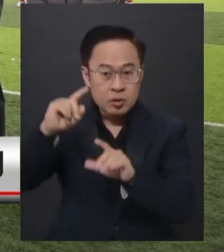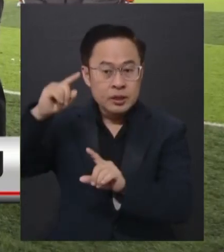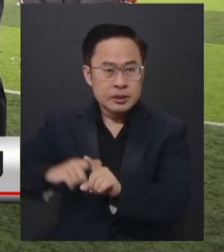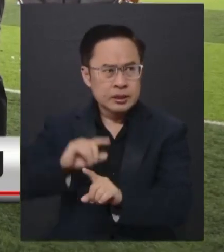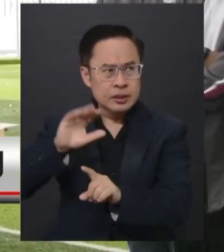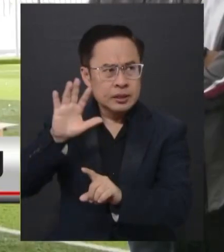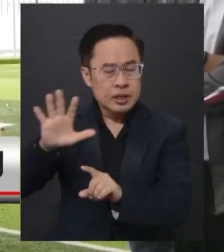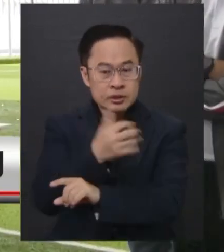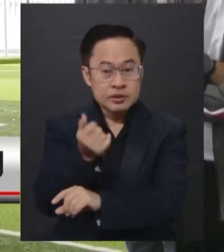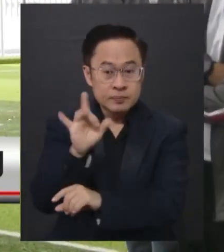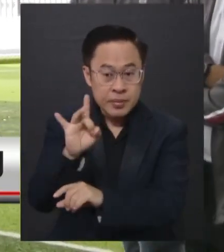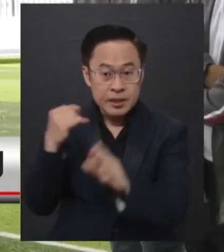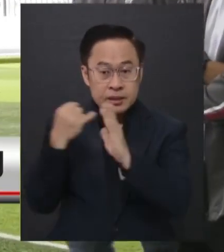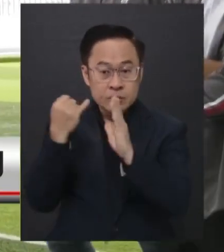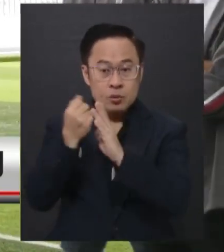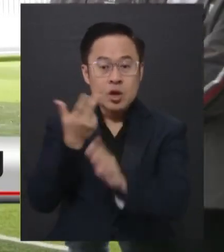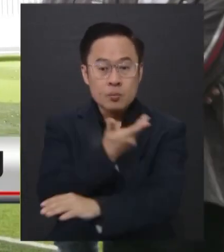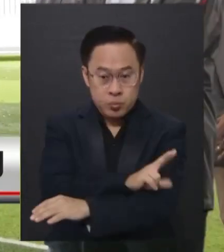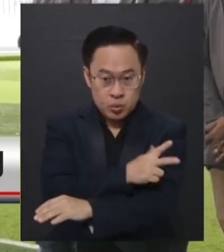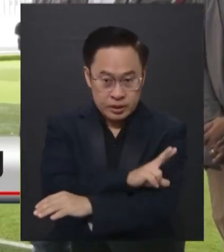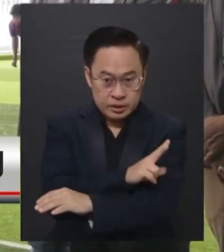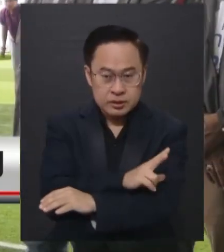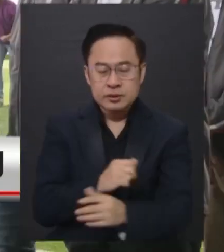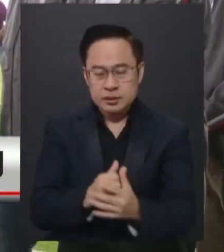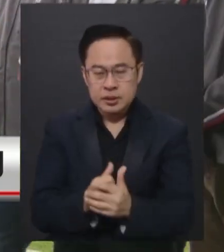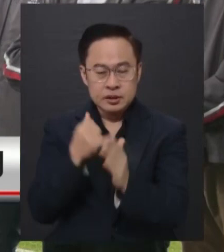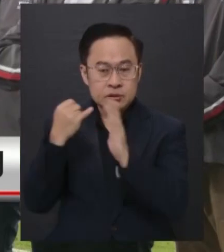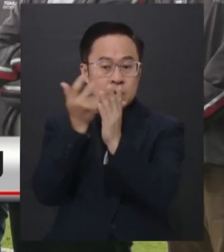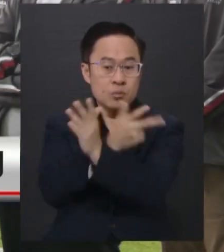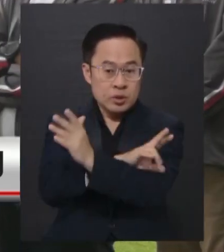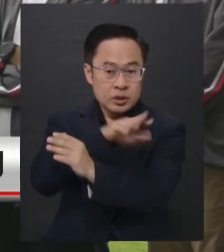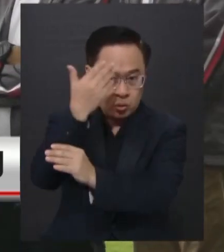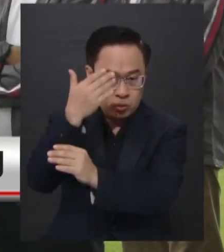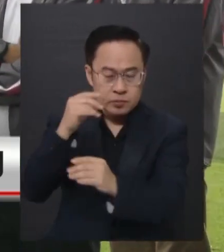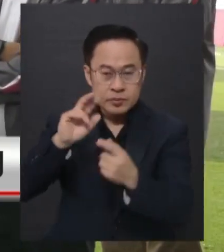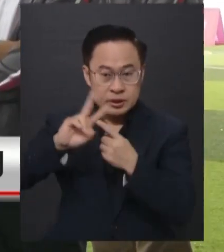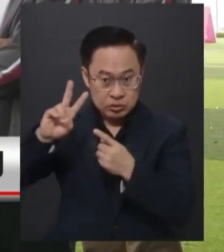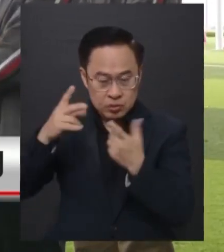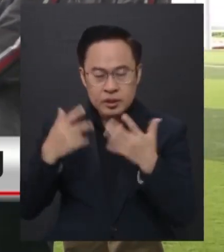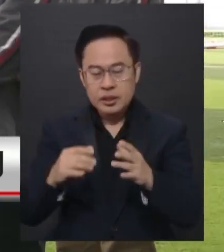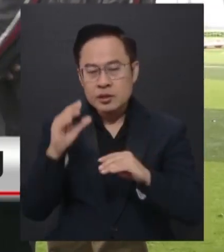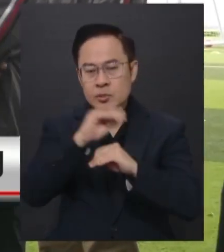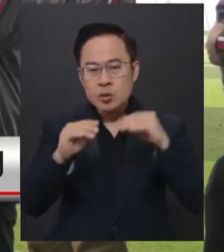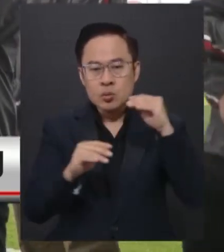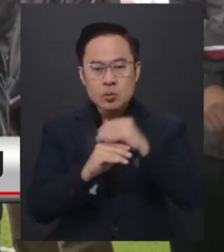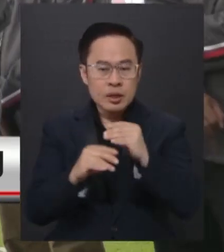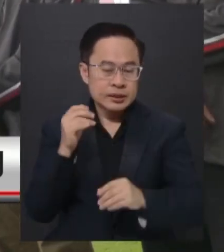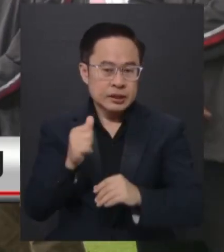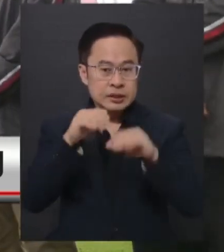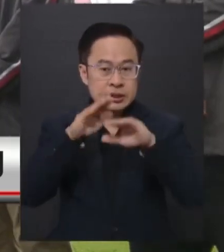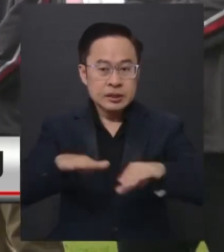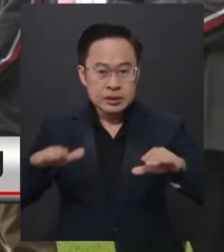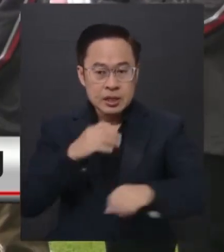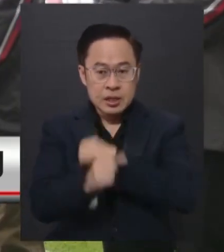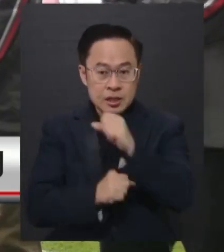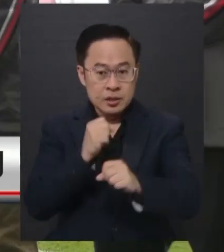นี้ที่จังหวัดภูเก็ตสนาม TX Park Soccer Stadium นั่นเองค่ะก็ถือว่าเป็นโครงการดีๆค่ะที่นี่แหละน้องๆ 8-12